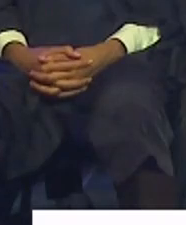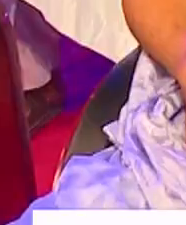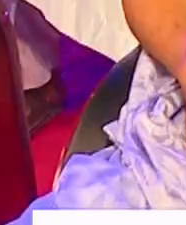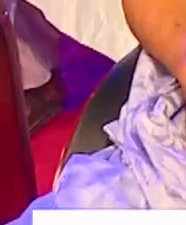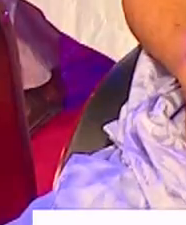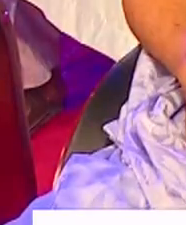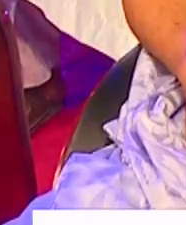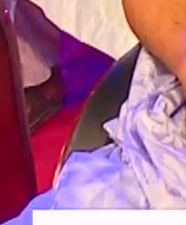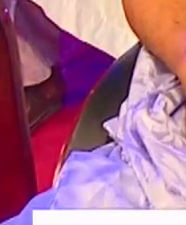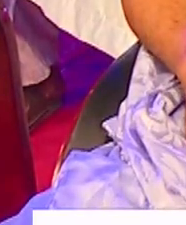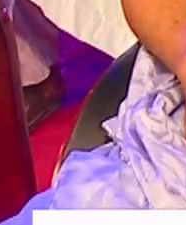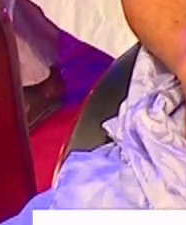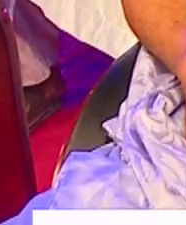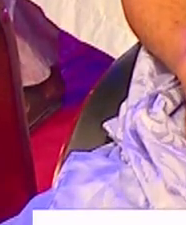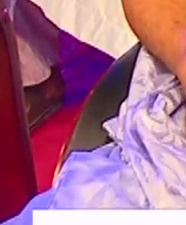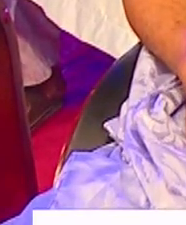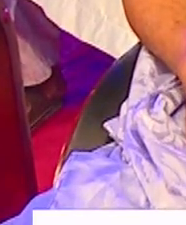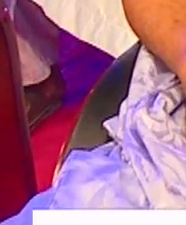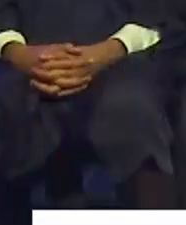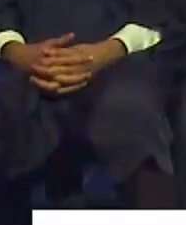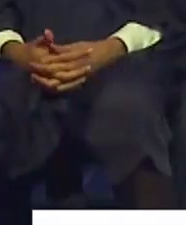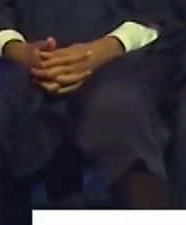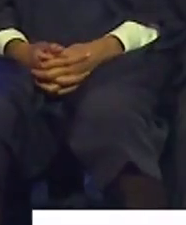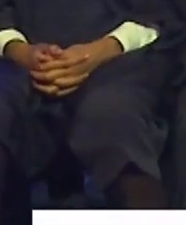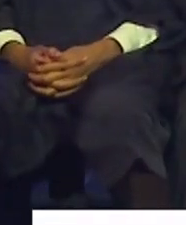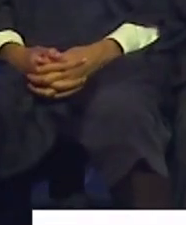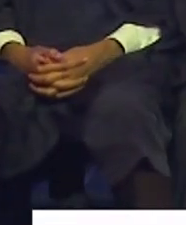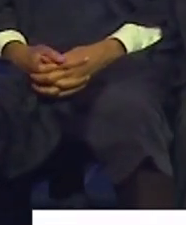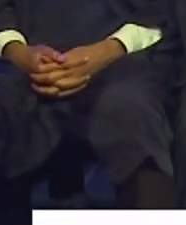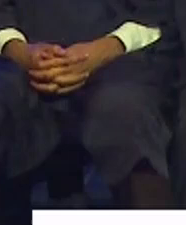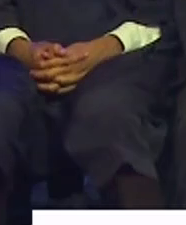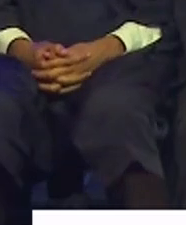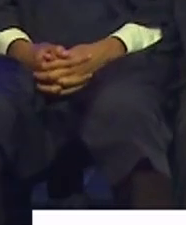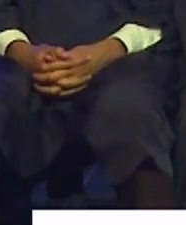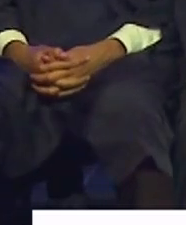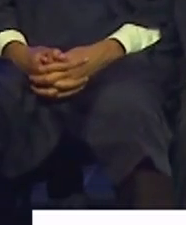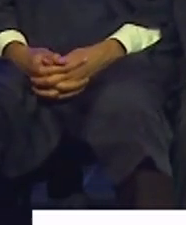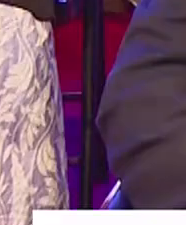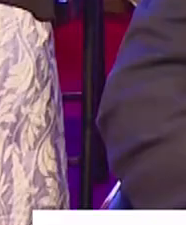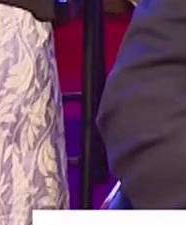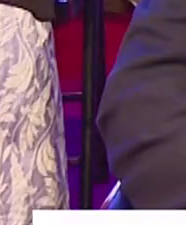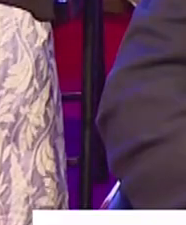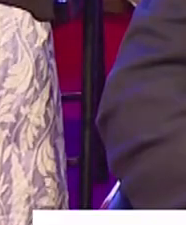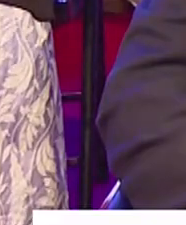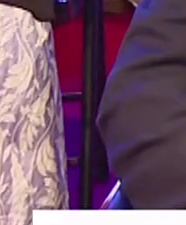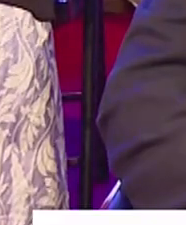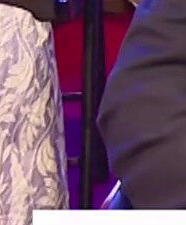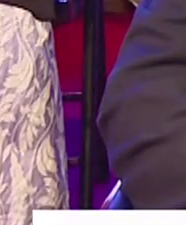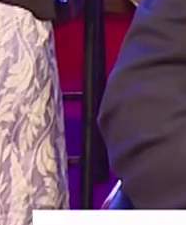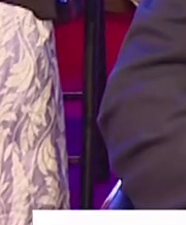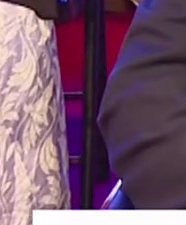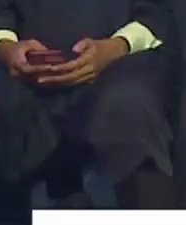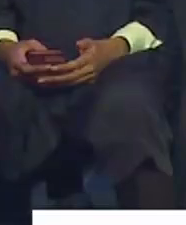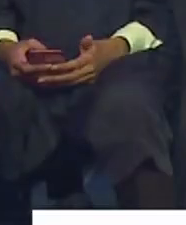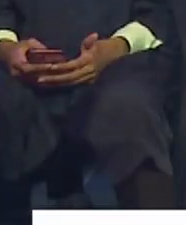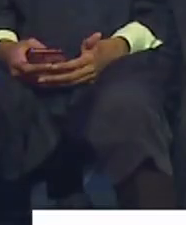و2000 هذه الجامعه التي تمثل في واقع الامر قدوه في التعليم الخاص ببلادنا